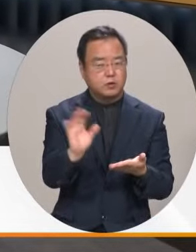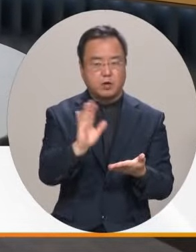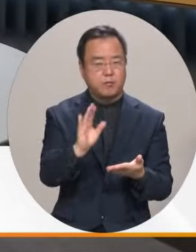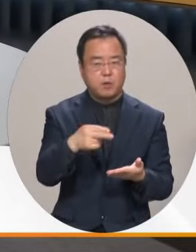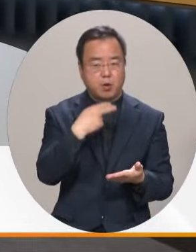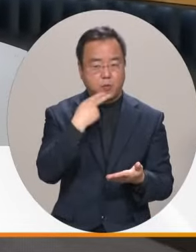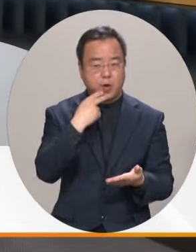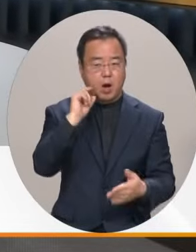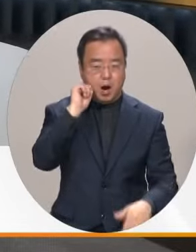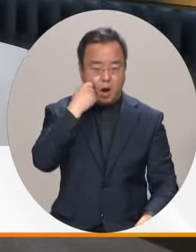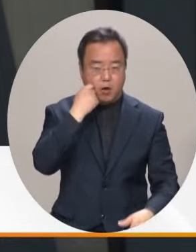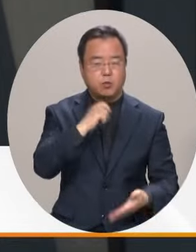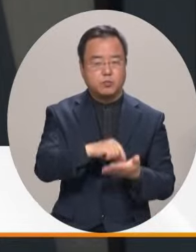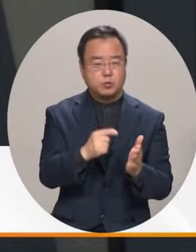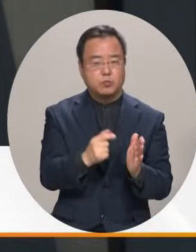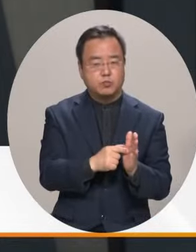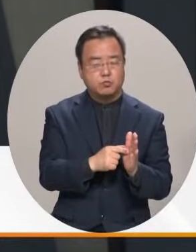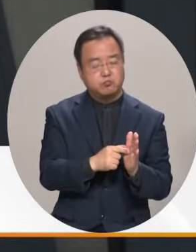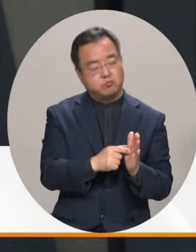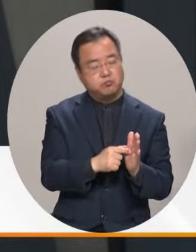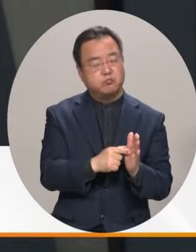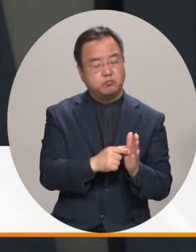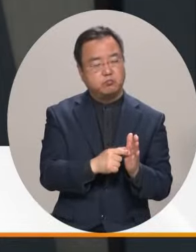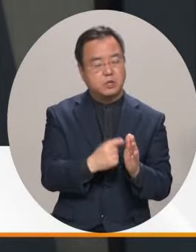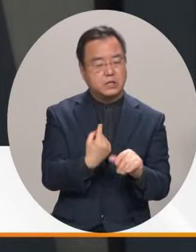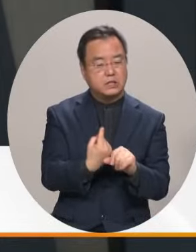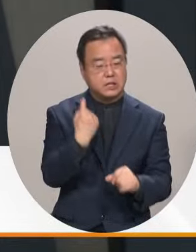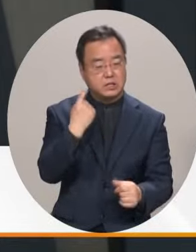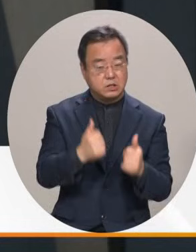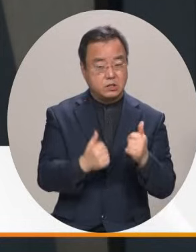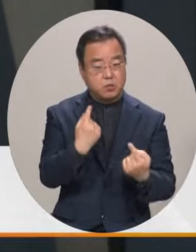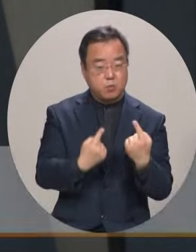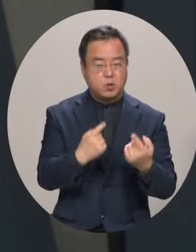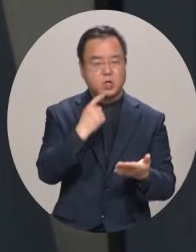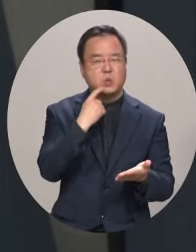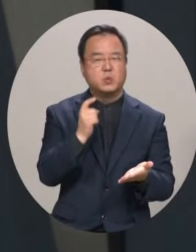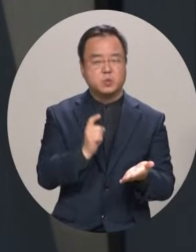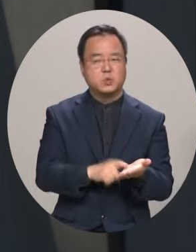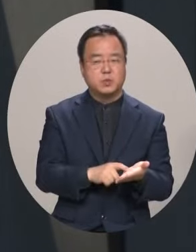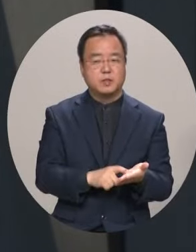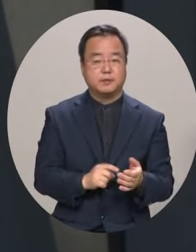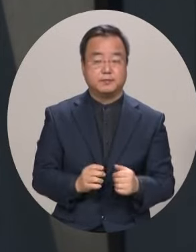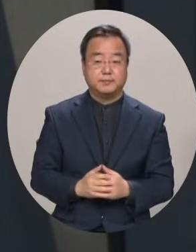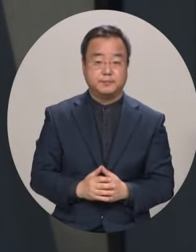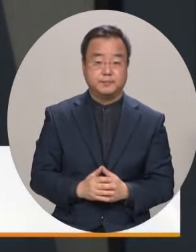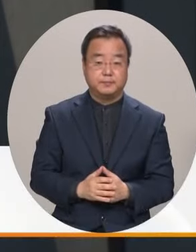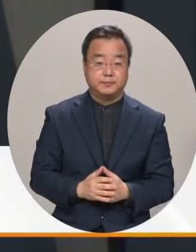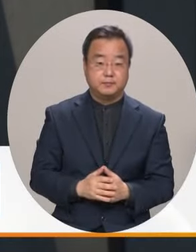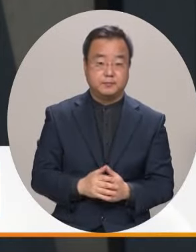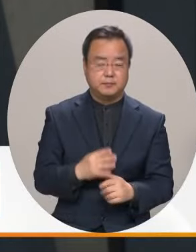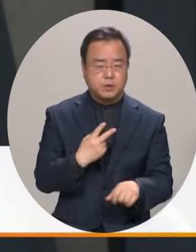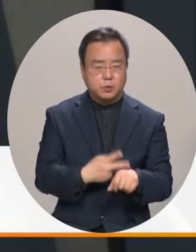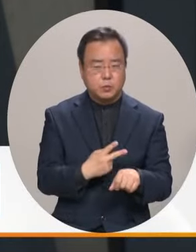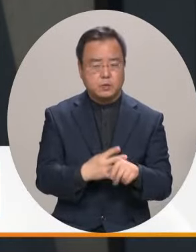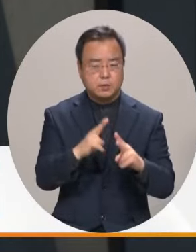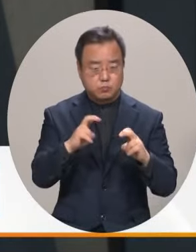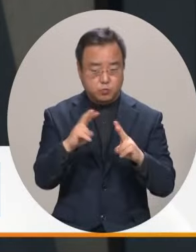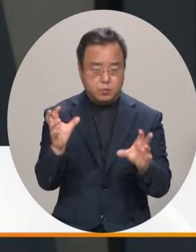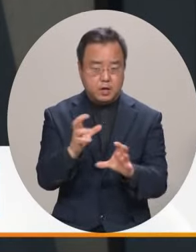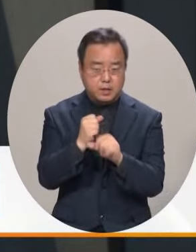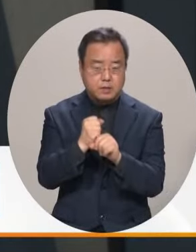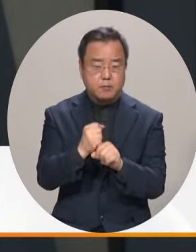난도도 다소 낮자 지난해 수능보다는 대체로 쉬었다는 평가가 일반적이었습니다 현장 교사들의 분석을 종합해